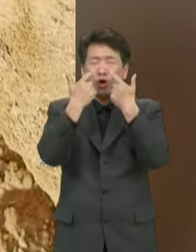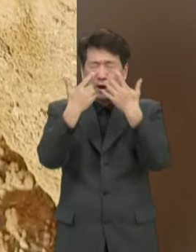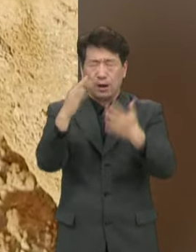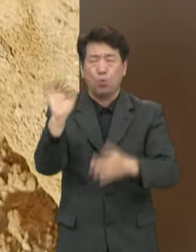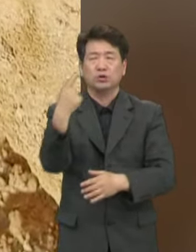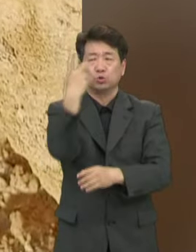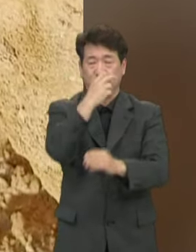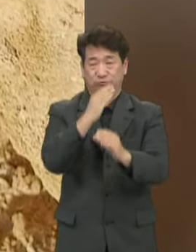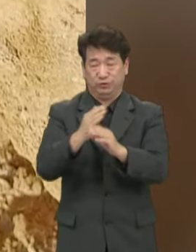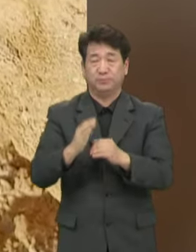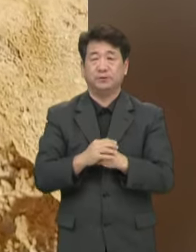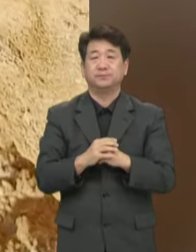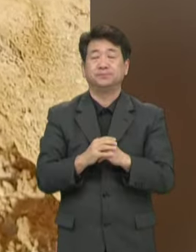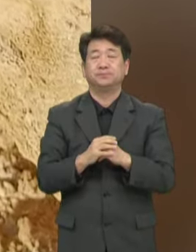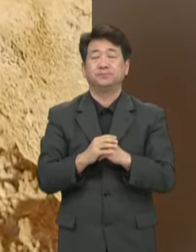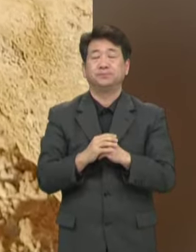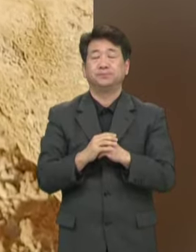경외를 조사하고 있습니다